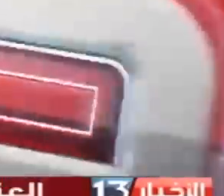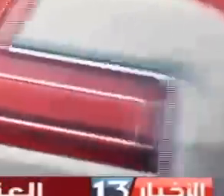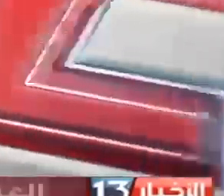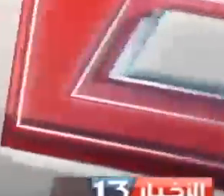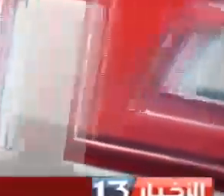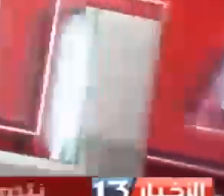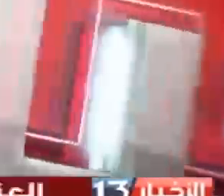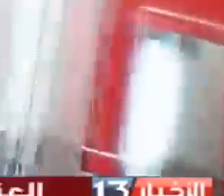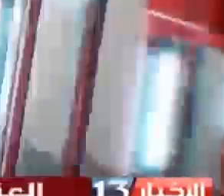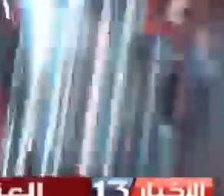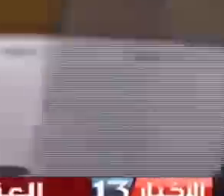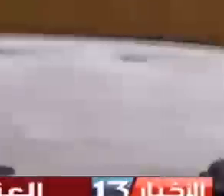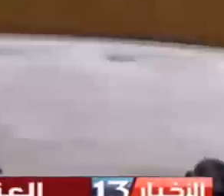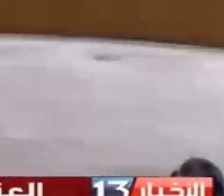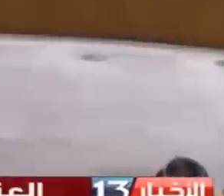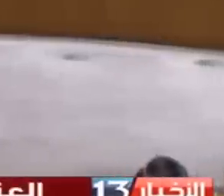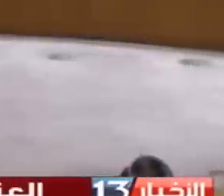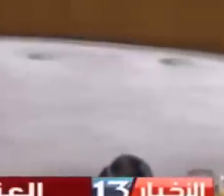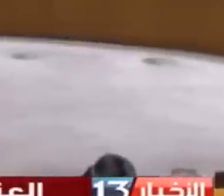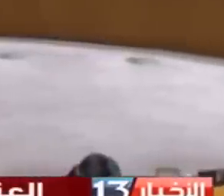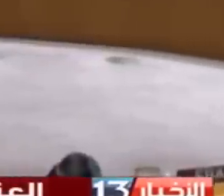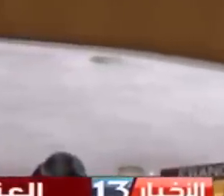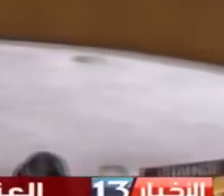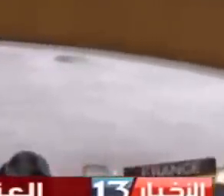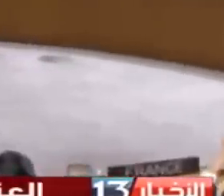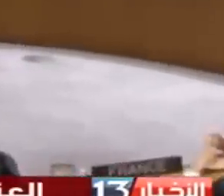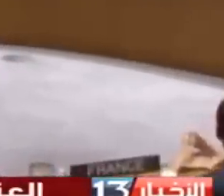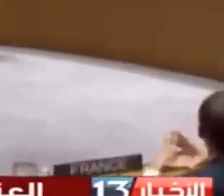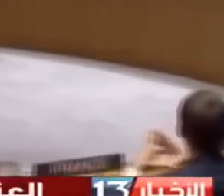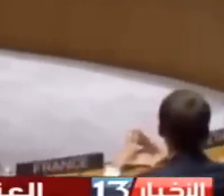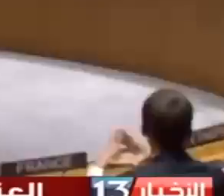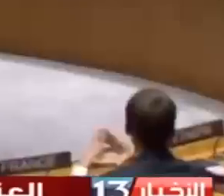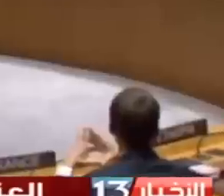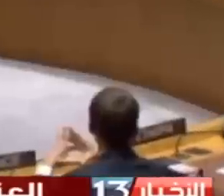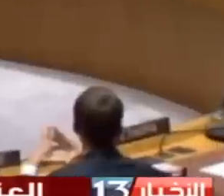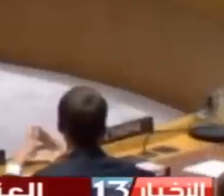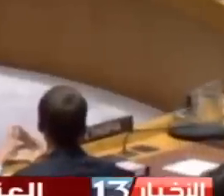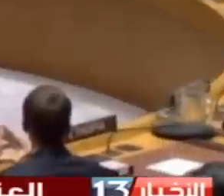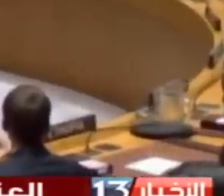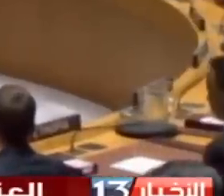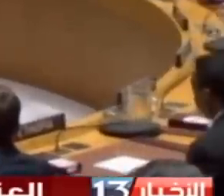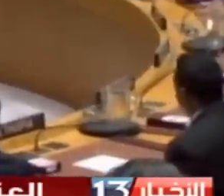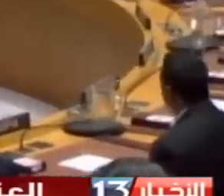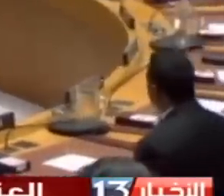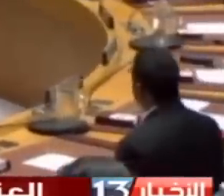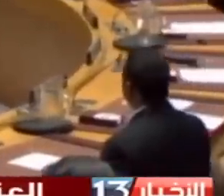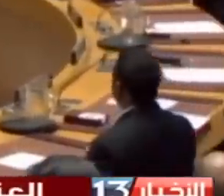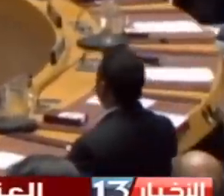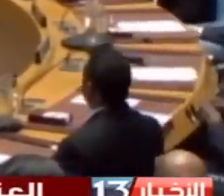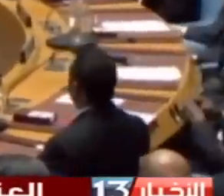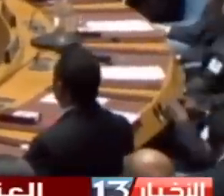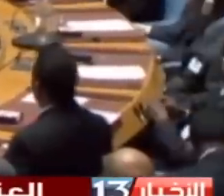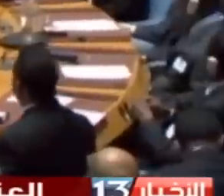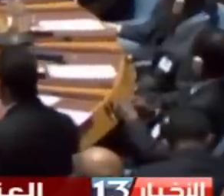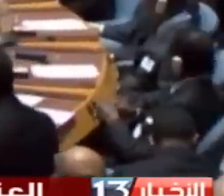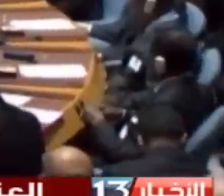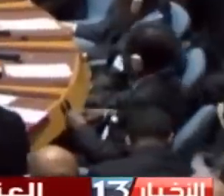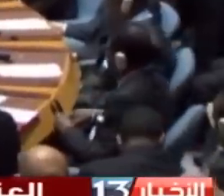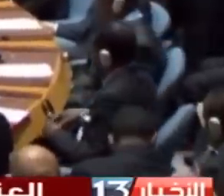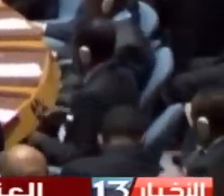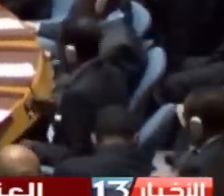مجلس الامن الدولي عقد جلسه حول اسلحه الدمار الشامل قاده العالم يعلم ان تمسكهم بالاتفاق